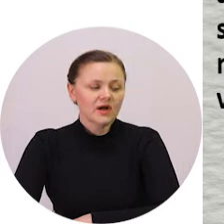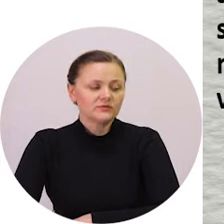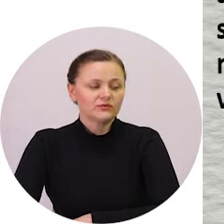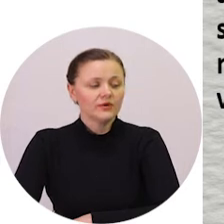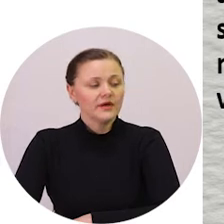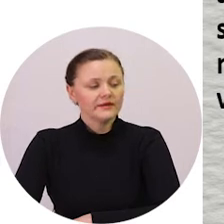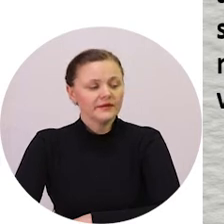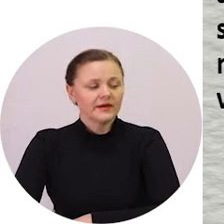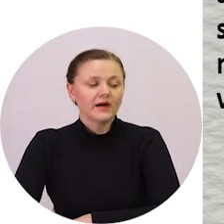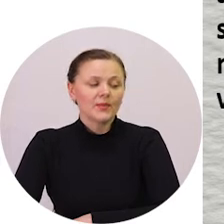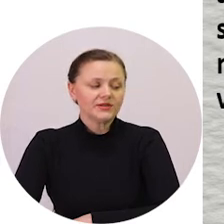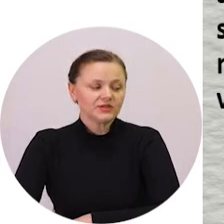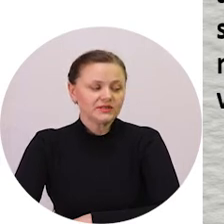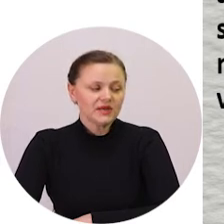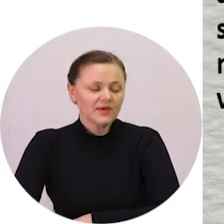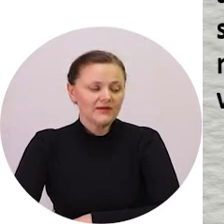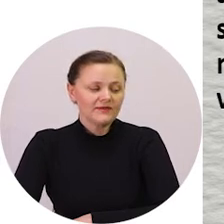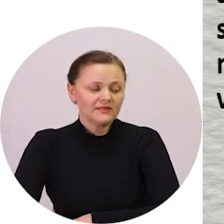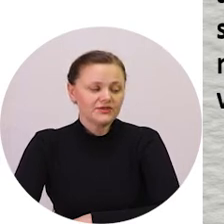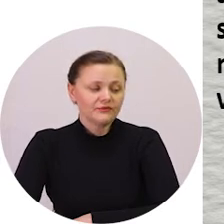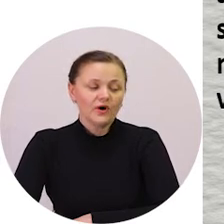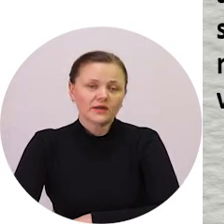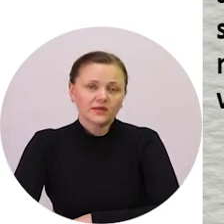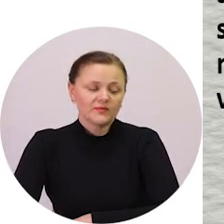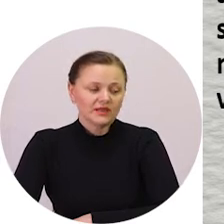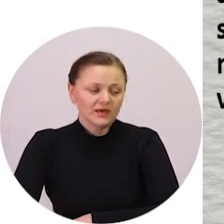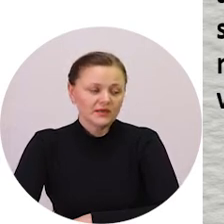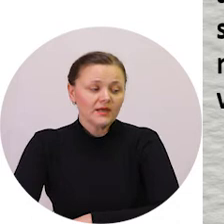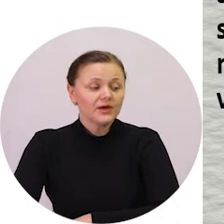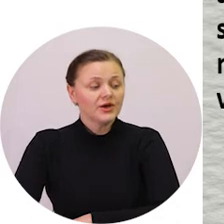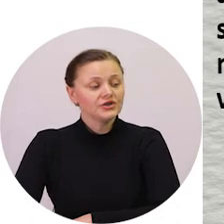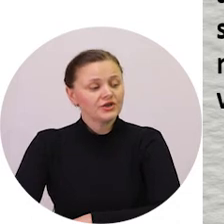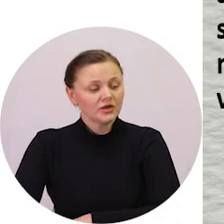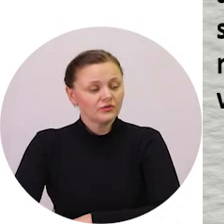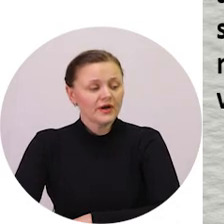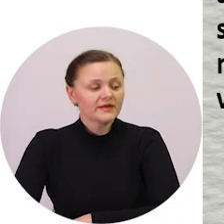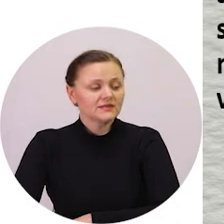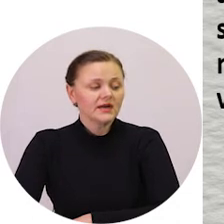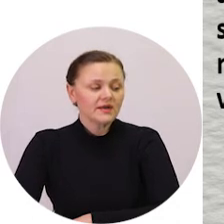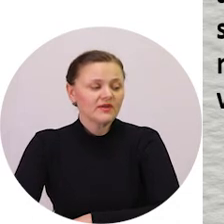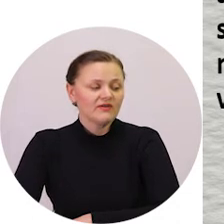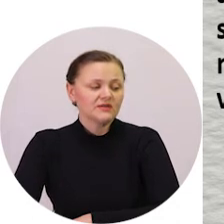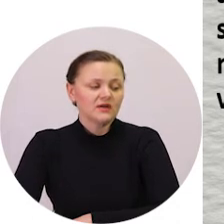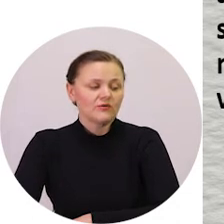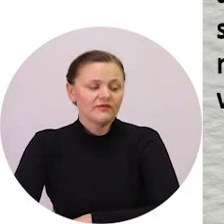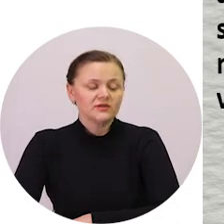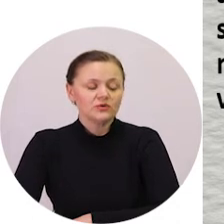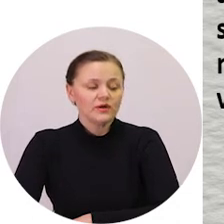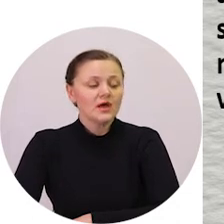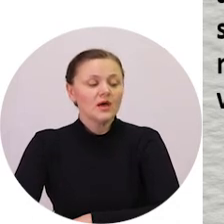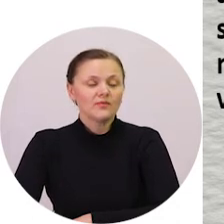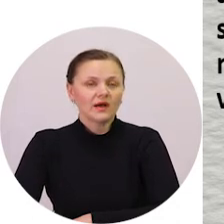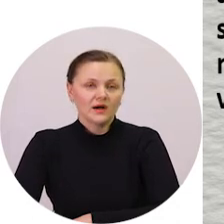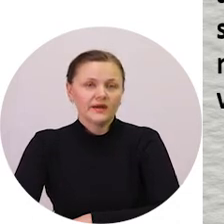de contractul dintre capacitățile mele fizice foarte limitate și natura extrem de vastă a